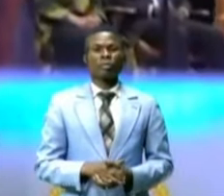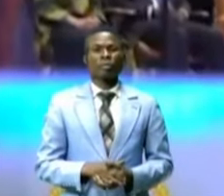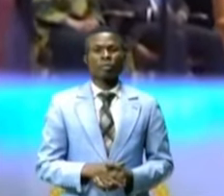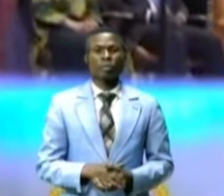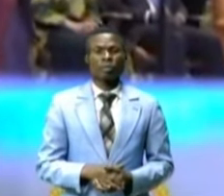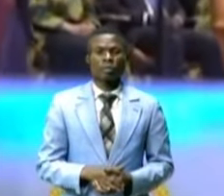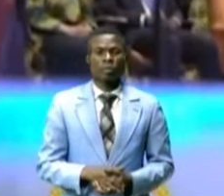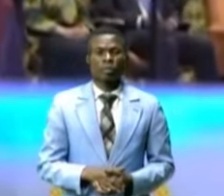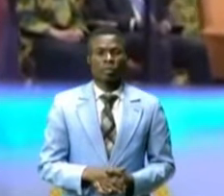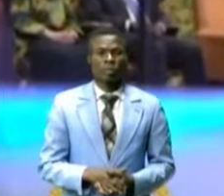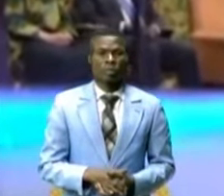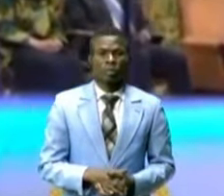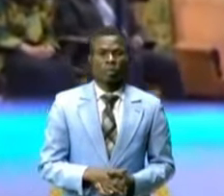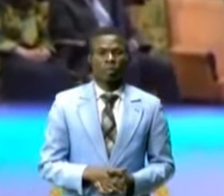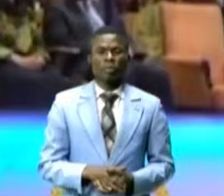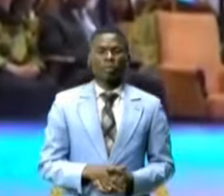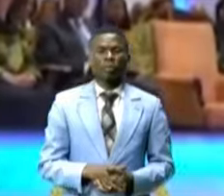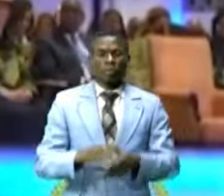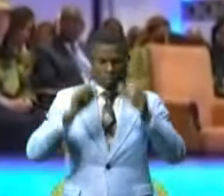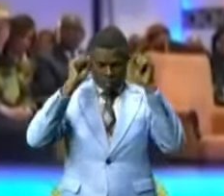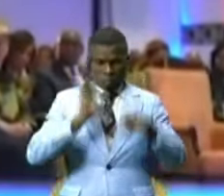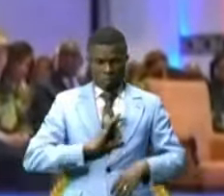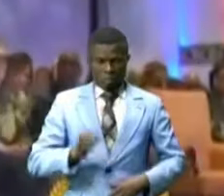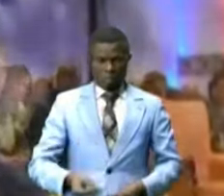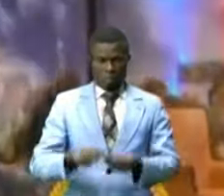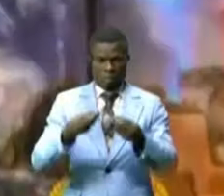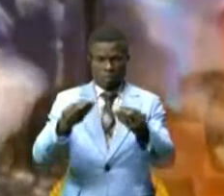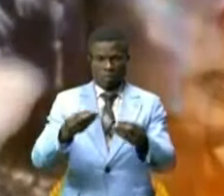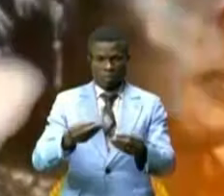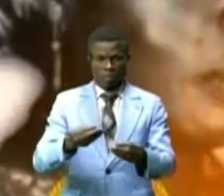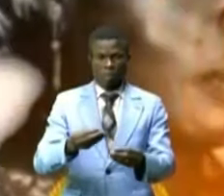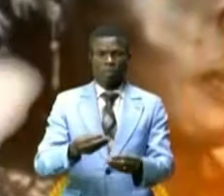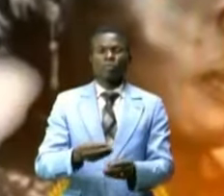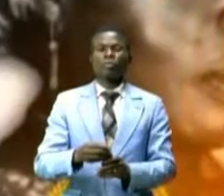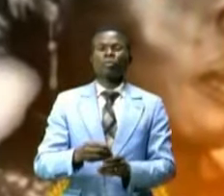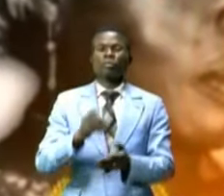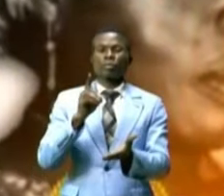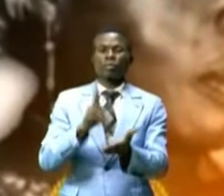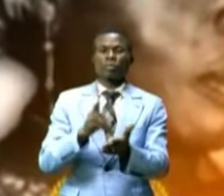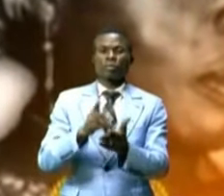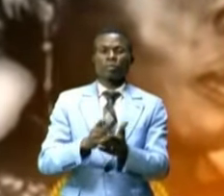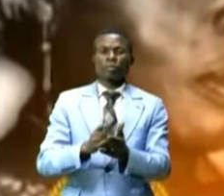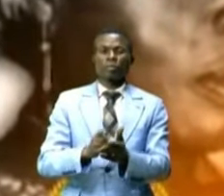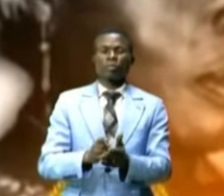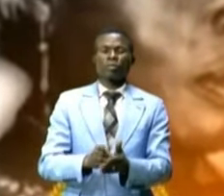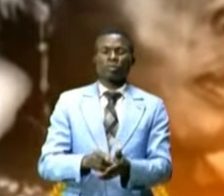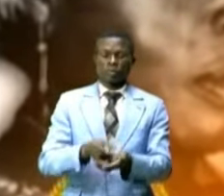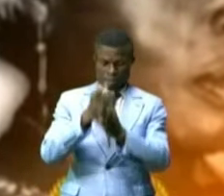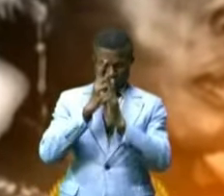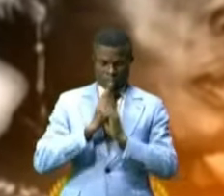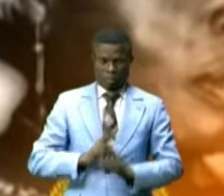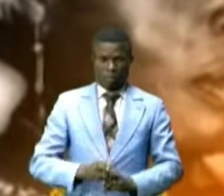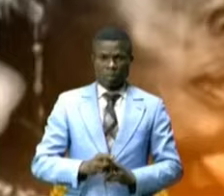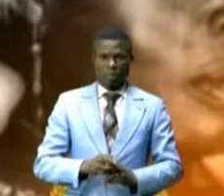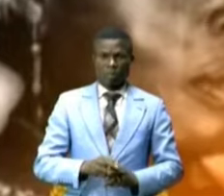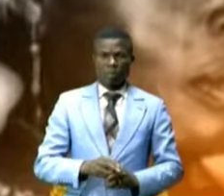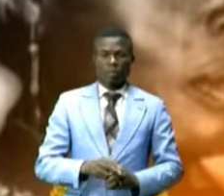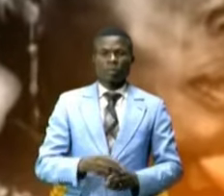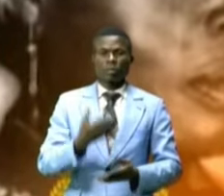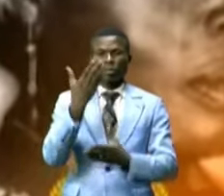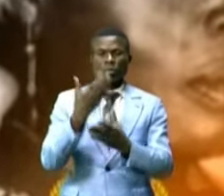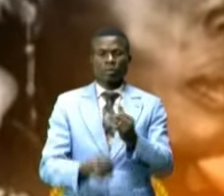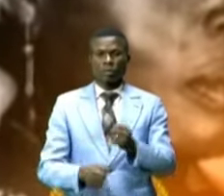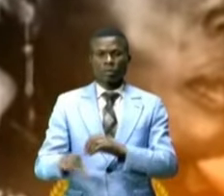Denise Nyakoro Tshisekedi, avait remis à titre posthume des diplômes de mérite au duo Angebi Kanzara. Absente lors de